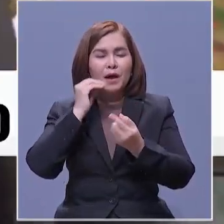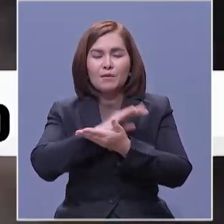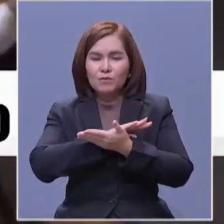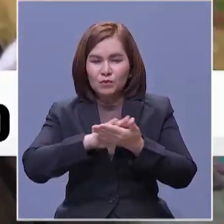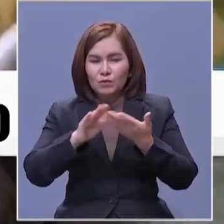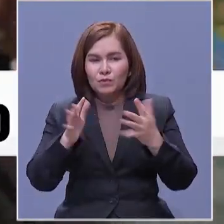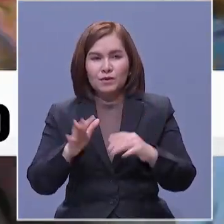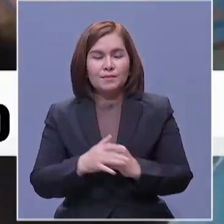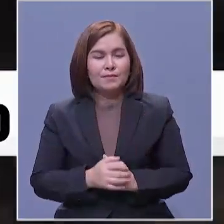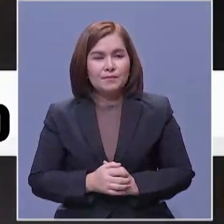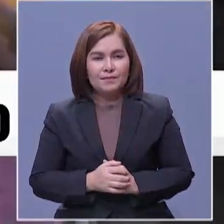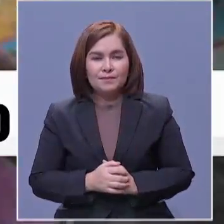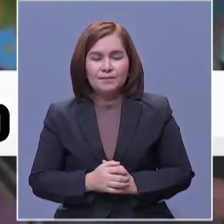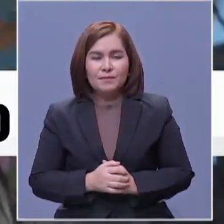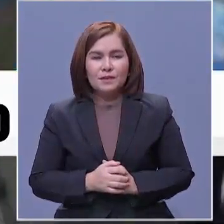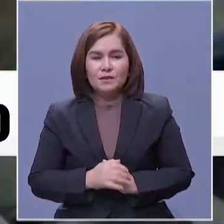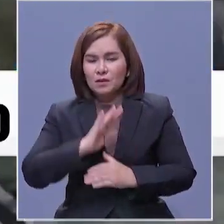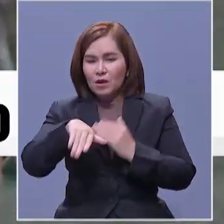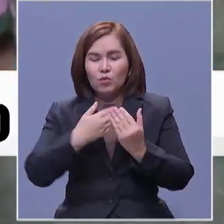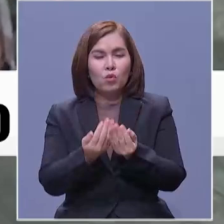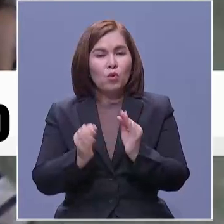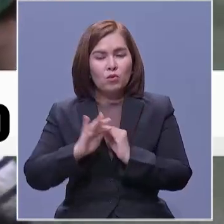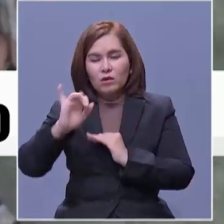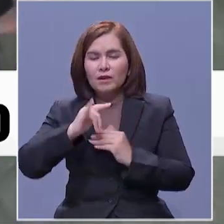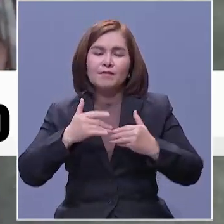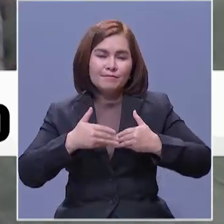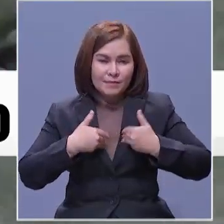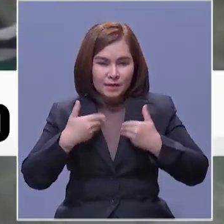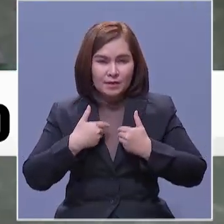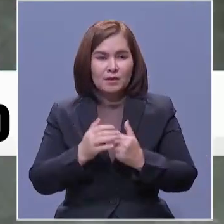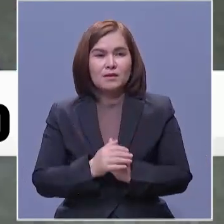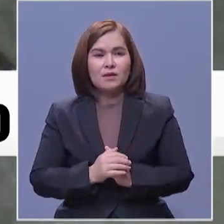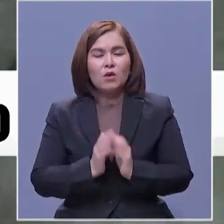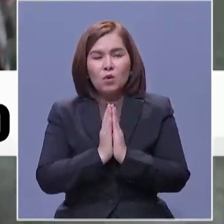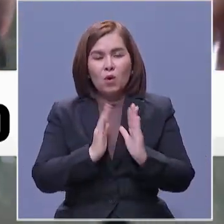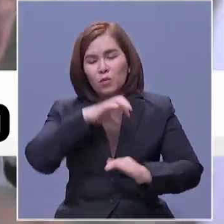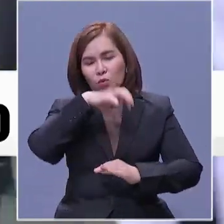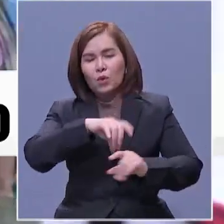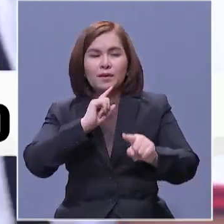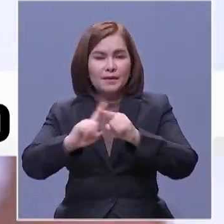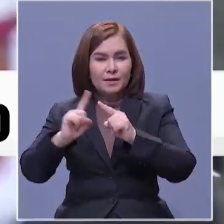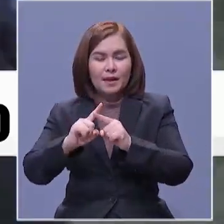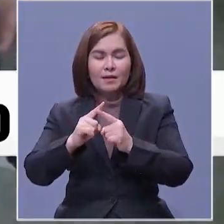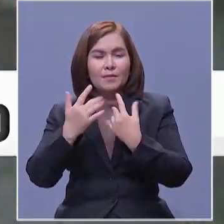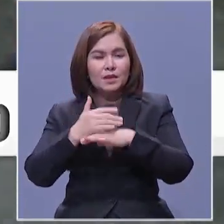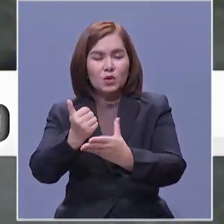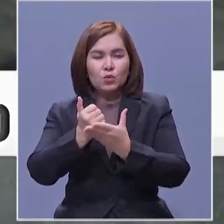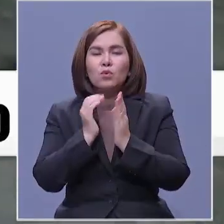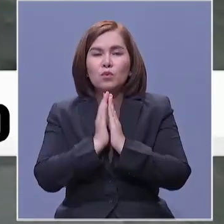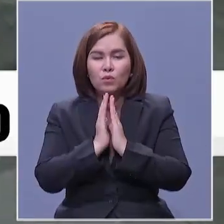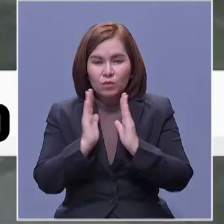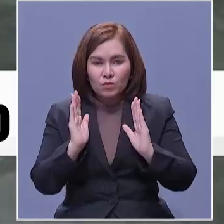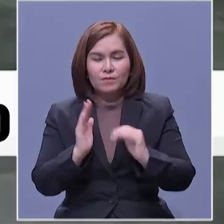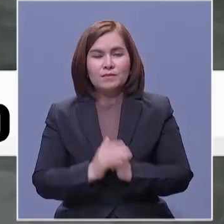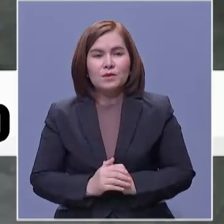เป็นบรรยากาศที่เกิดขึ้นนะก็ดีใจที่กลับมาถึงบ้านแล้วก็ขอบคุณทุกส่วนทุกหน่วยงานที่เกี่ยวข้องพ